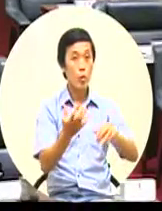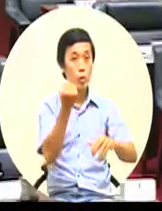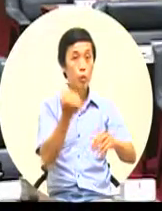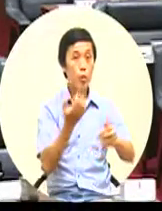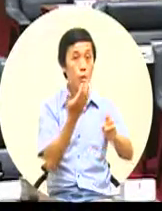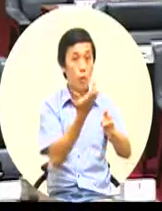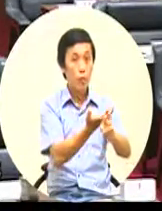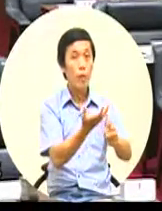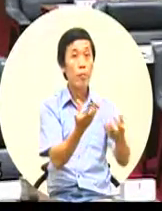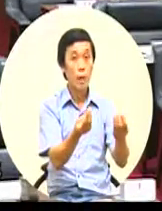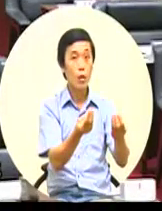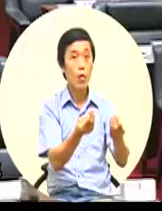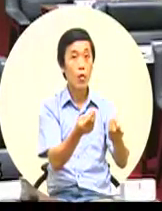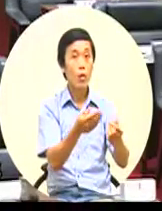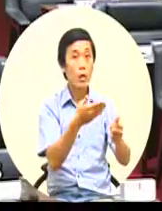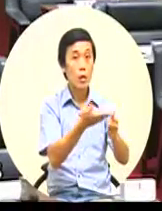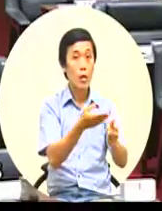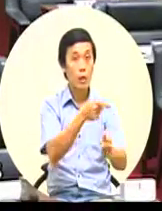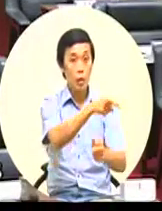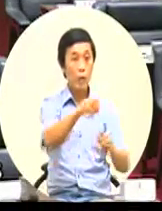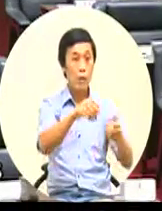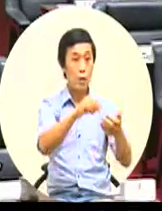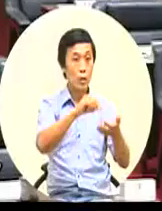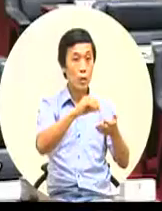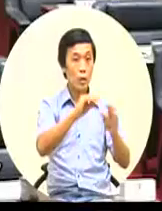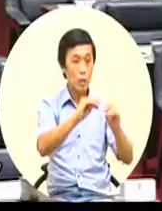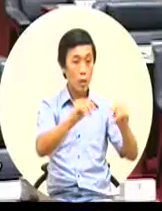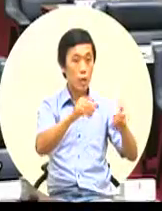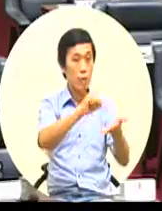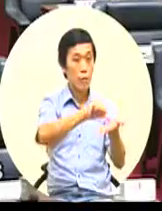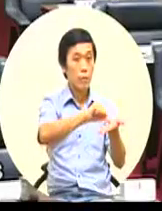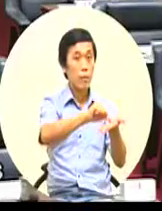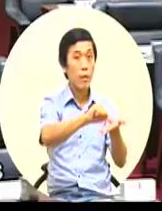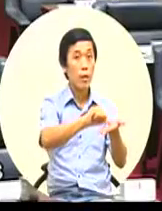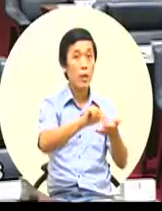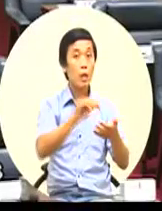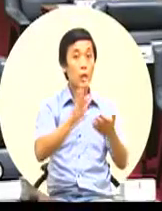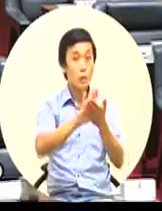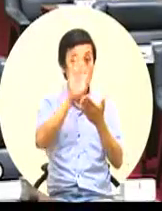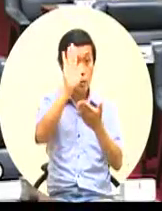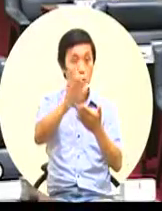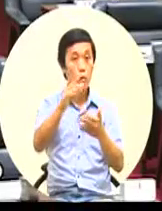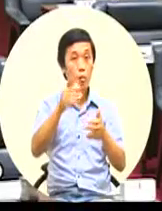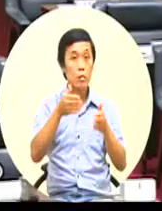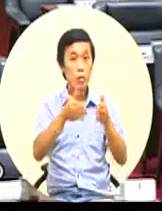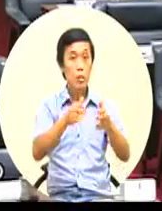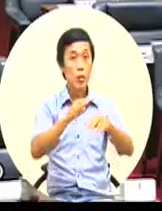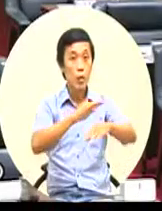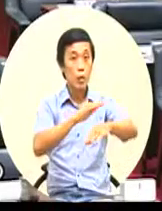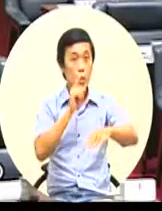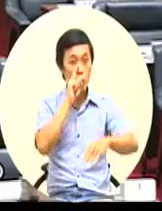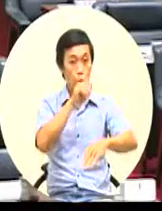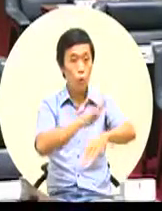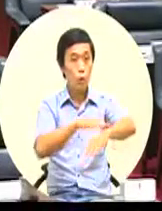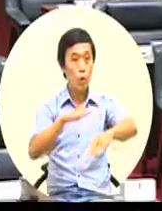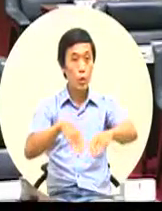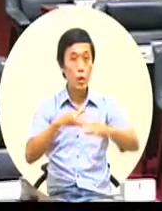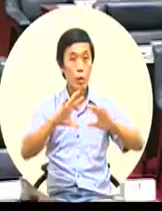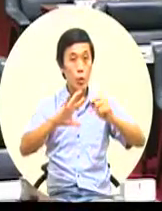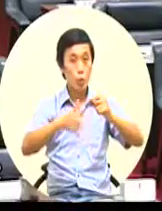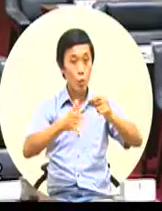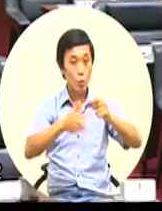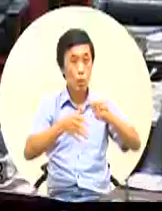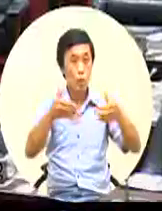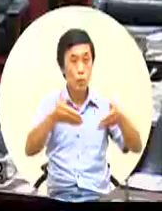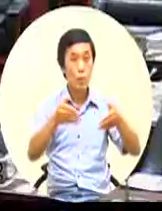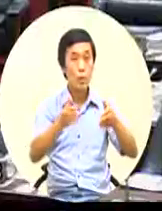场让他们继续去耕。但最后因为为了要建左营国中，才又给他们一个人30坪让他们在那边